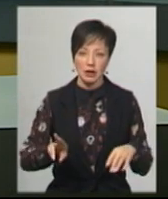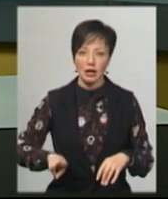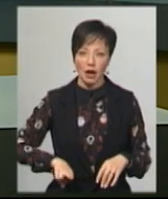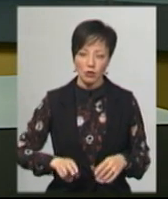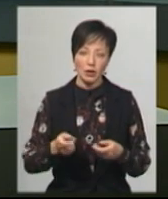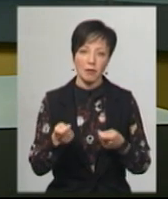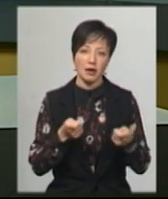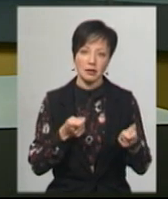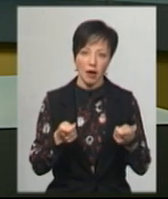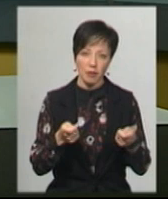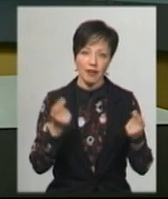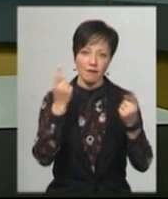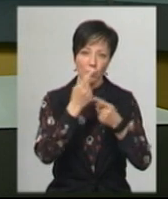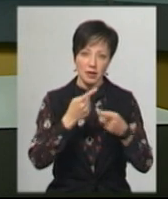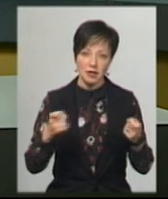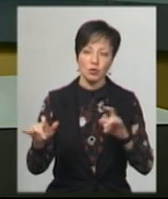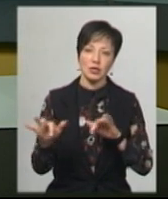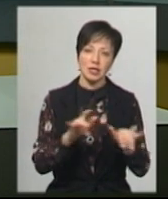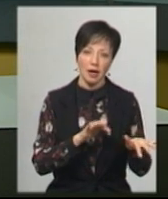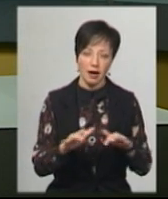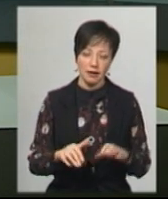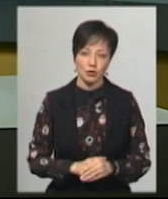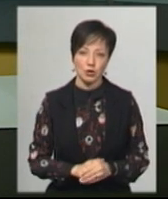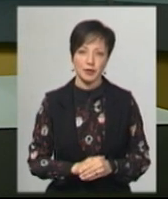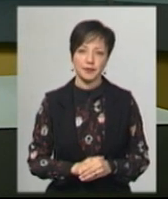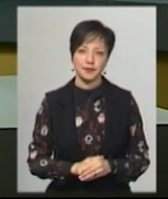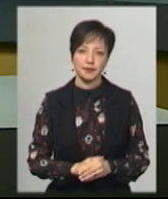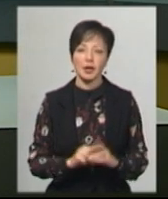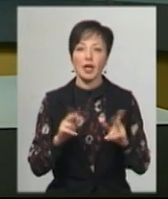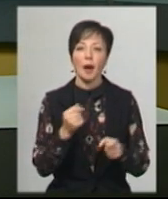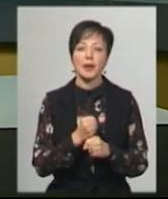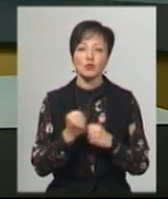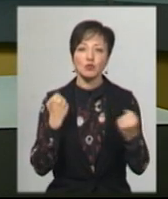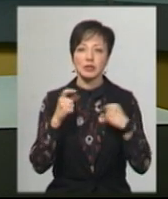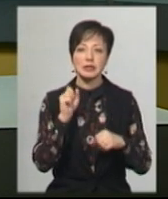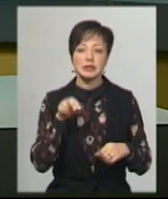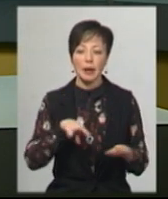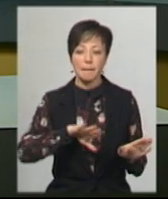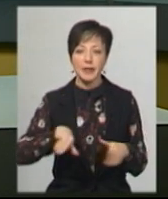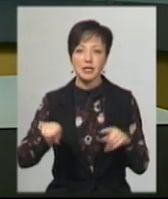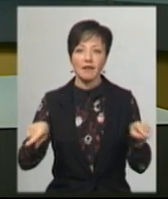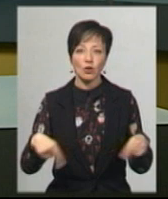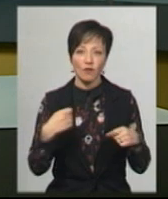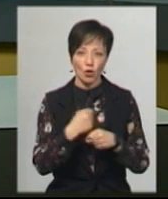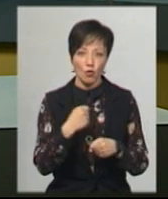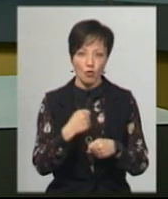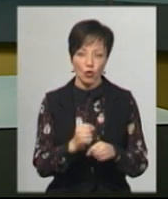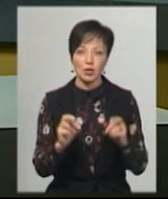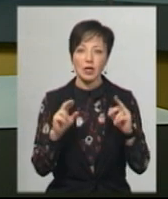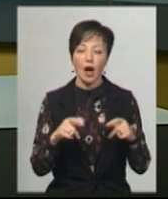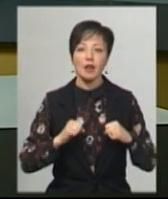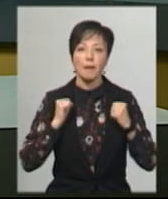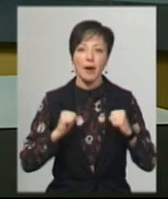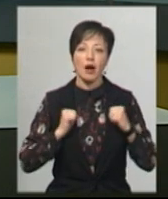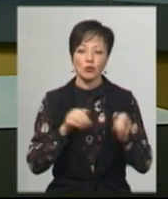директорка департаменту інформаційної діяльності Інна Михайлова. Як працюють спортивні зали після відновлення роботи та як